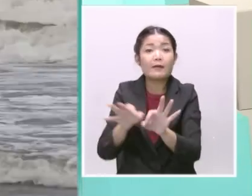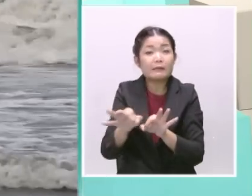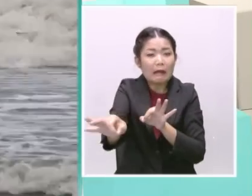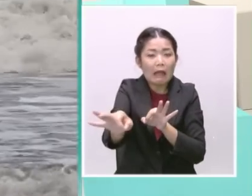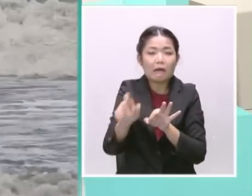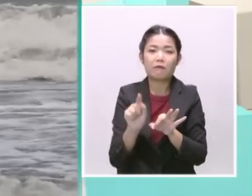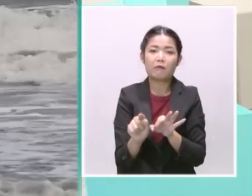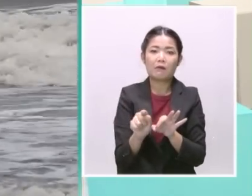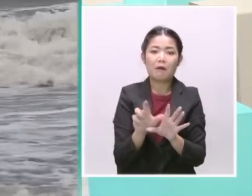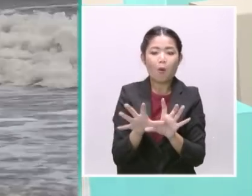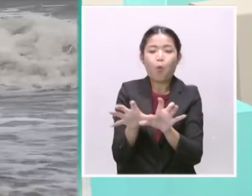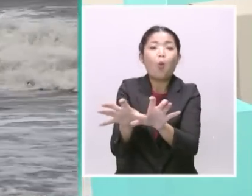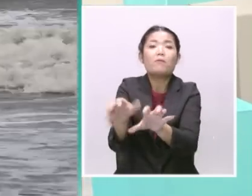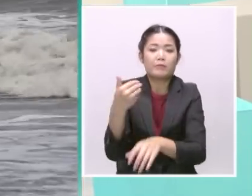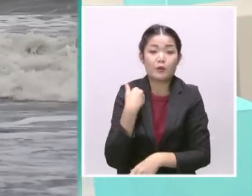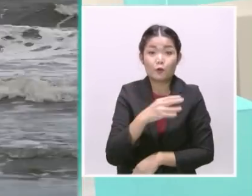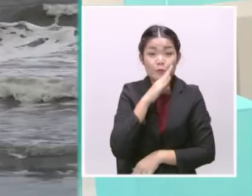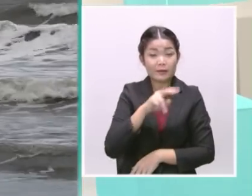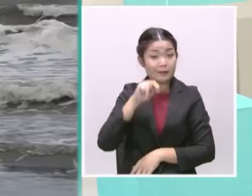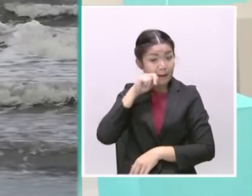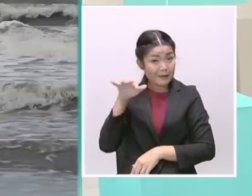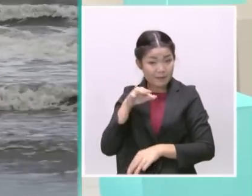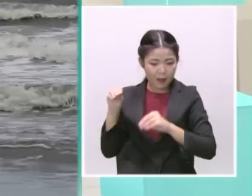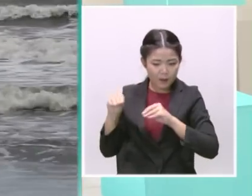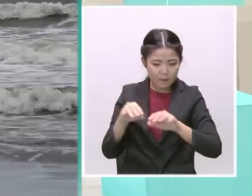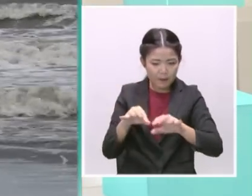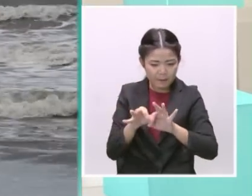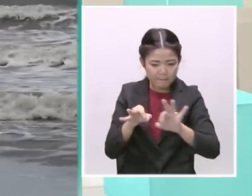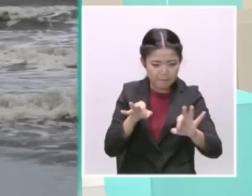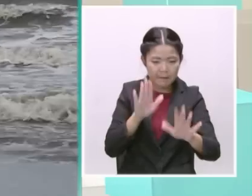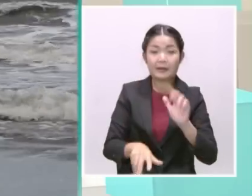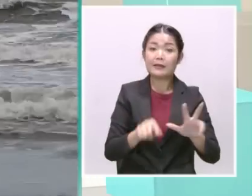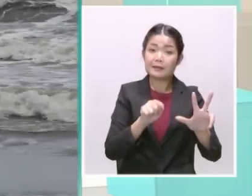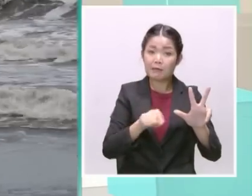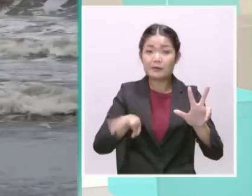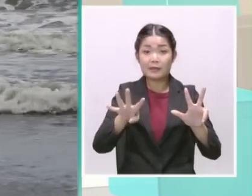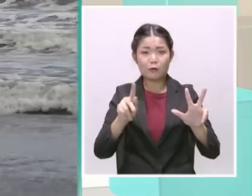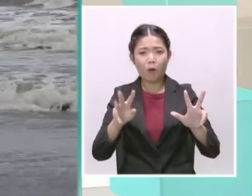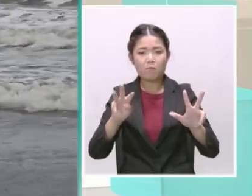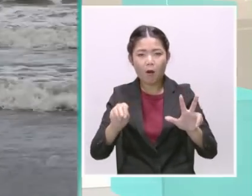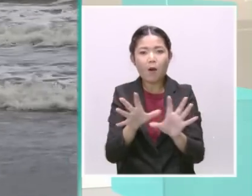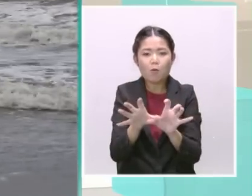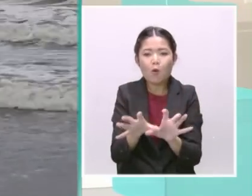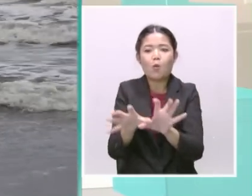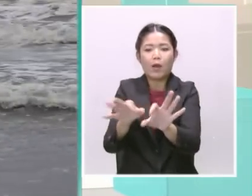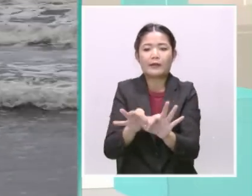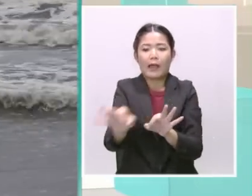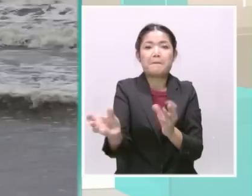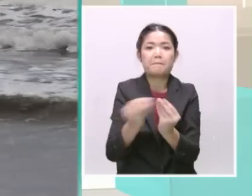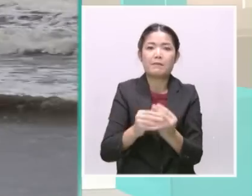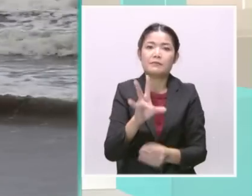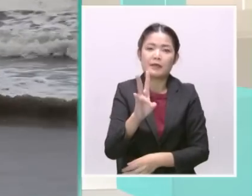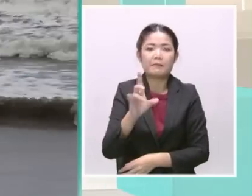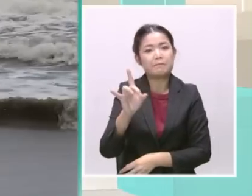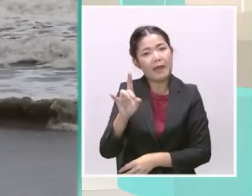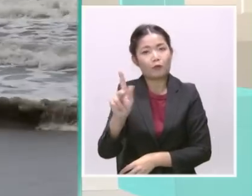มไมตออกไปใจ ถ้เกดน้จดเท่ามา ลง 34 คิโลสัต์วกนั้นมันก็หนีเอไป 78 คิโลก